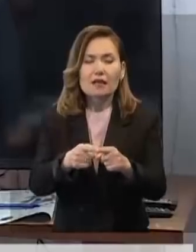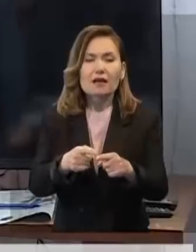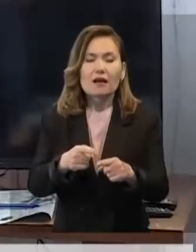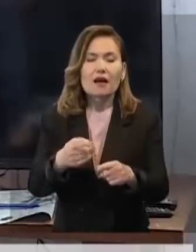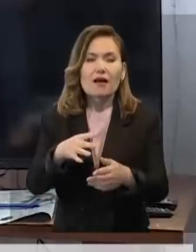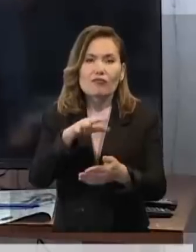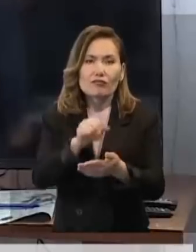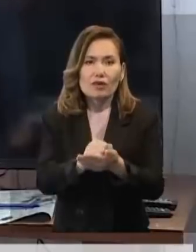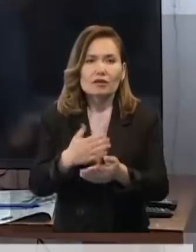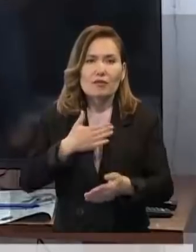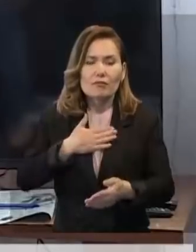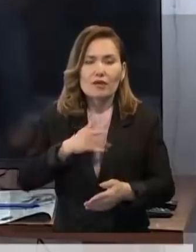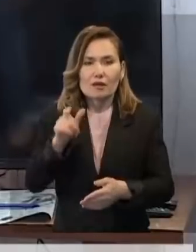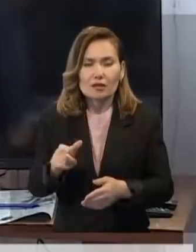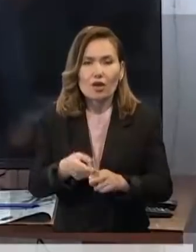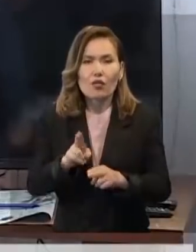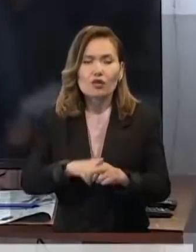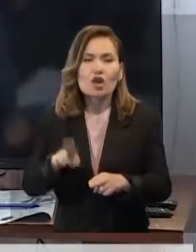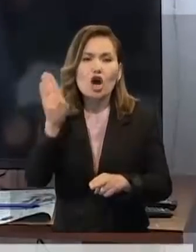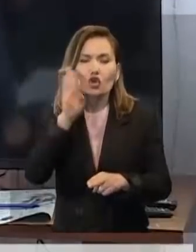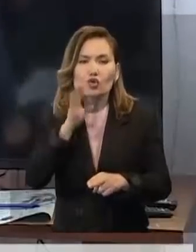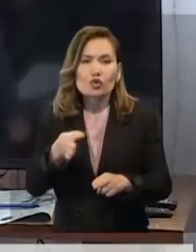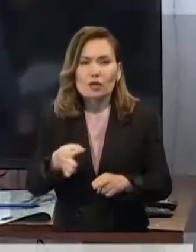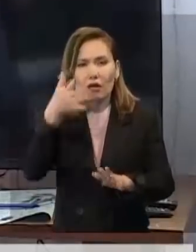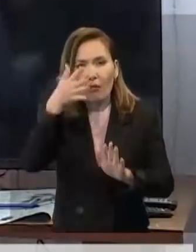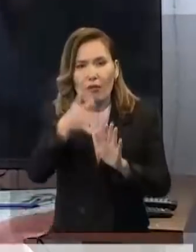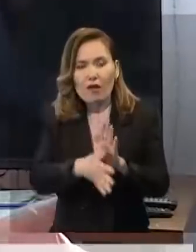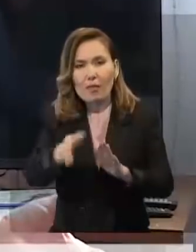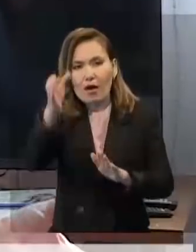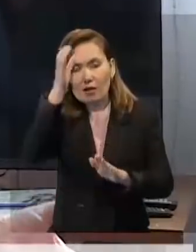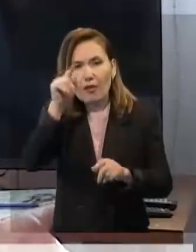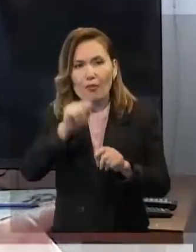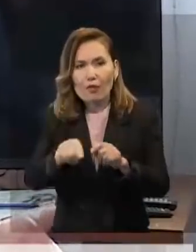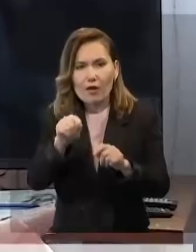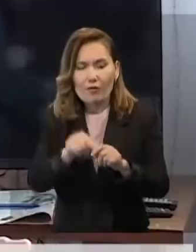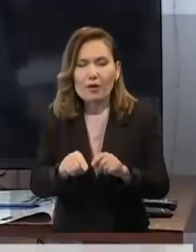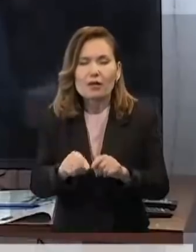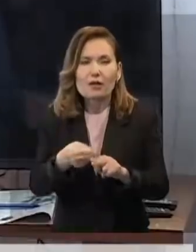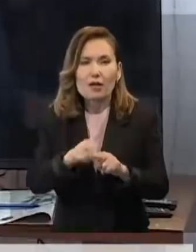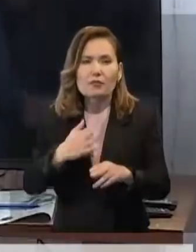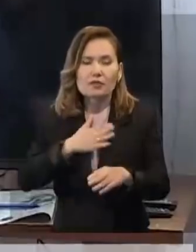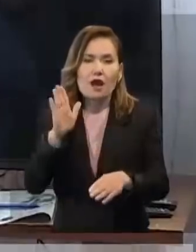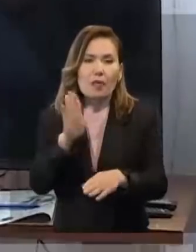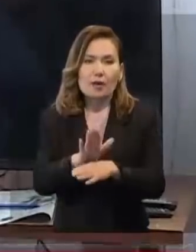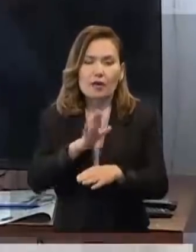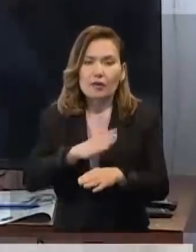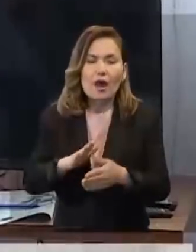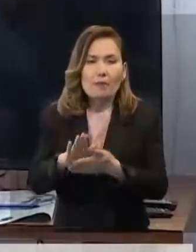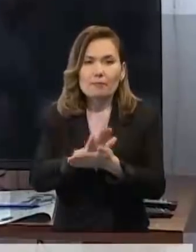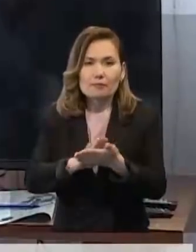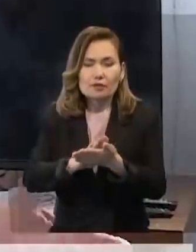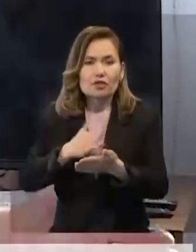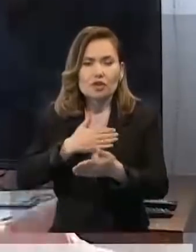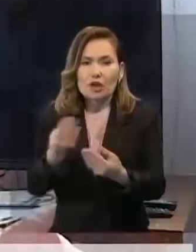көлемін, қандай балық түрін өсіруге болатындығын көрсетіп, ғылыми негіздемені өздері дайындап беруге тиісті ғой. Ал олар біздің